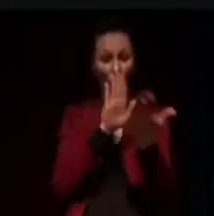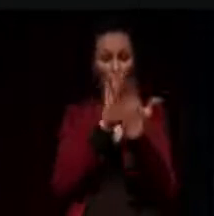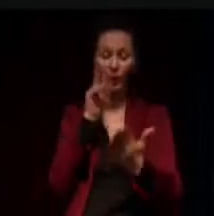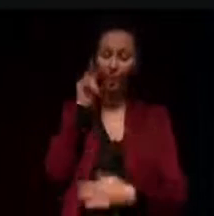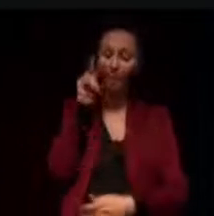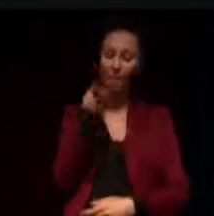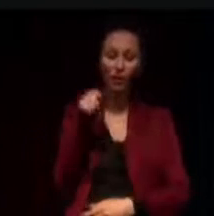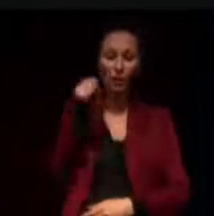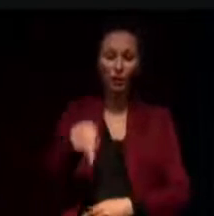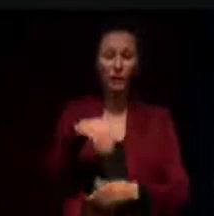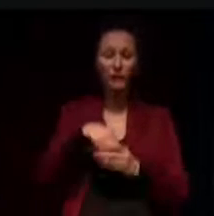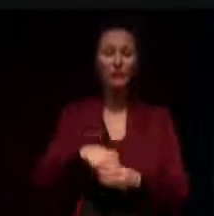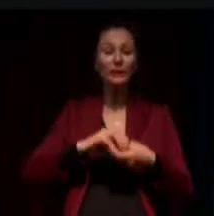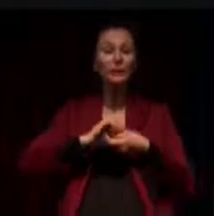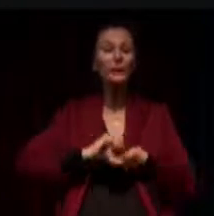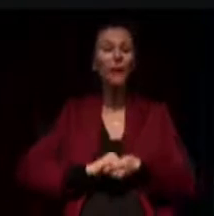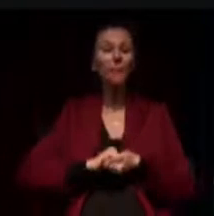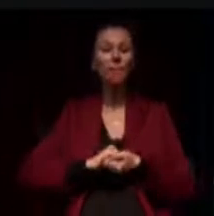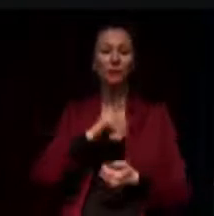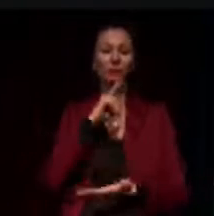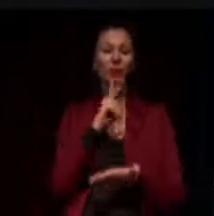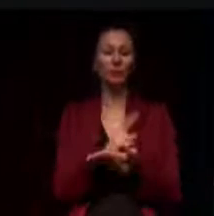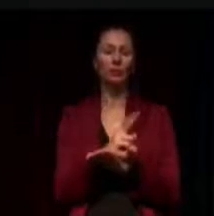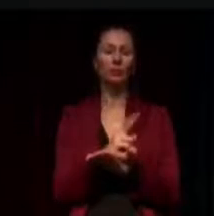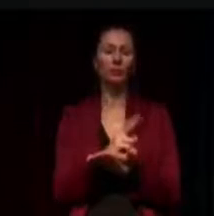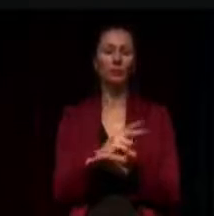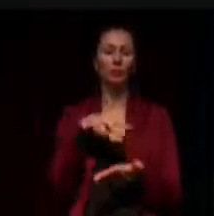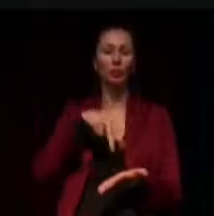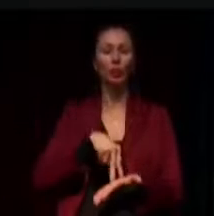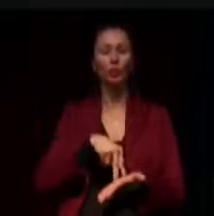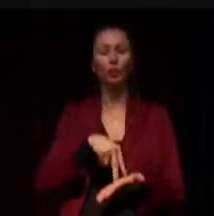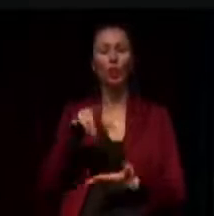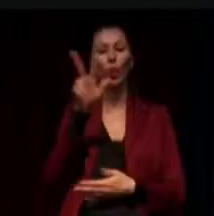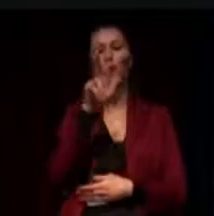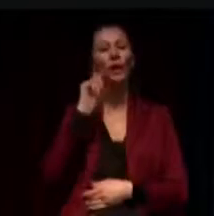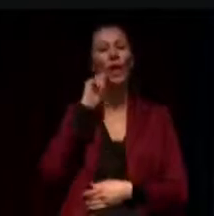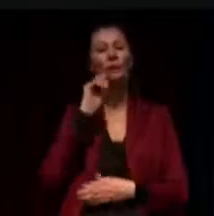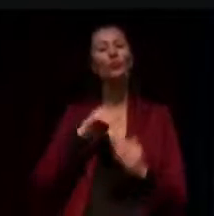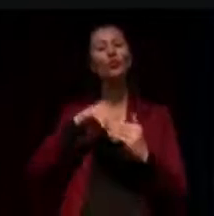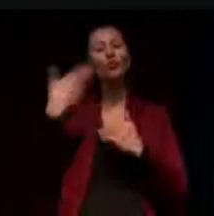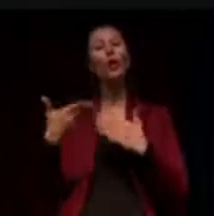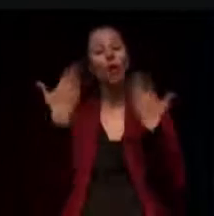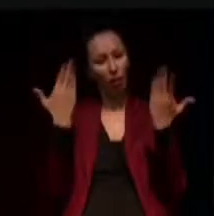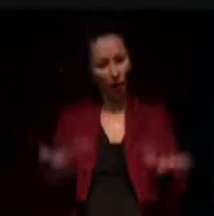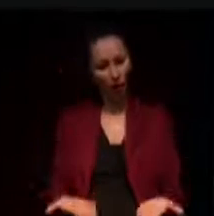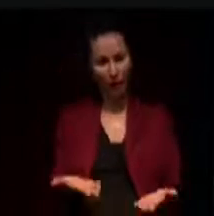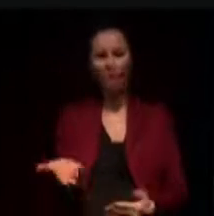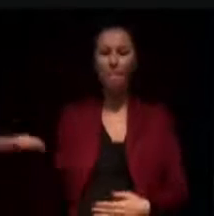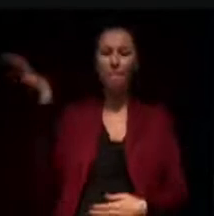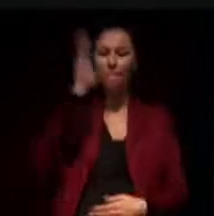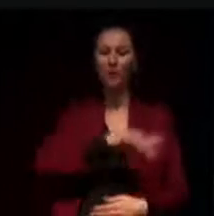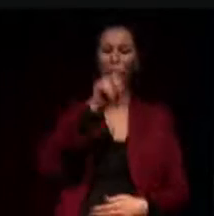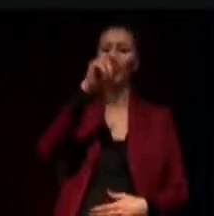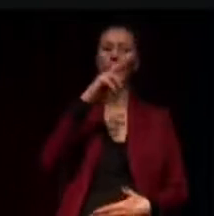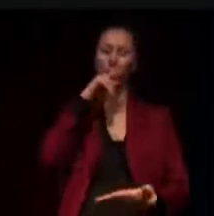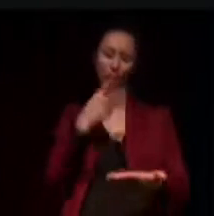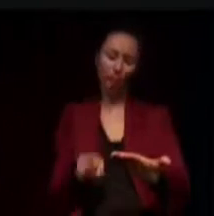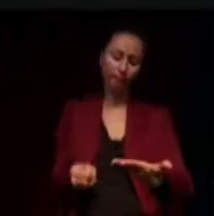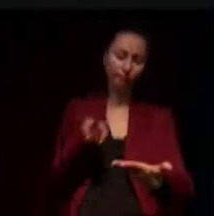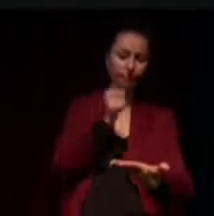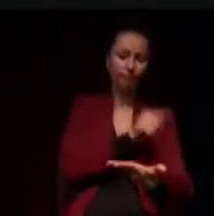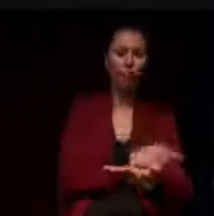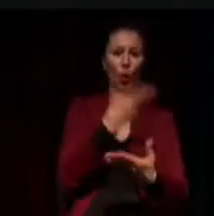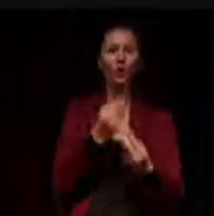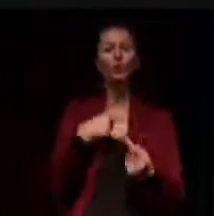bakış açınızdaki samimi duruşunuzdan bahsediyoruz. 30 Ekim'den sonra evet bambaşka bir sayfa açacağız. Bunu